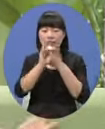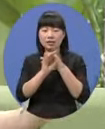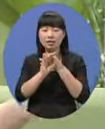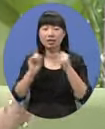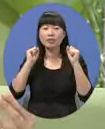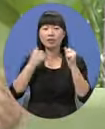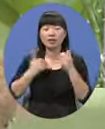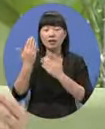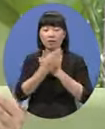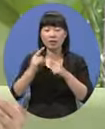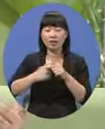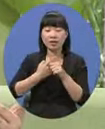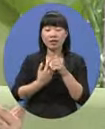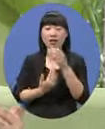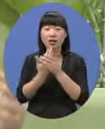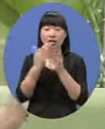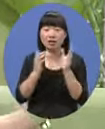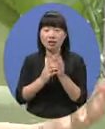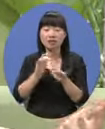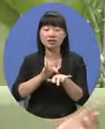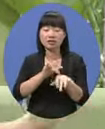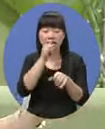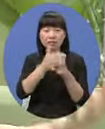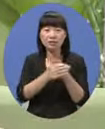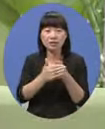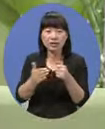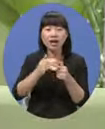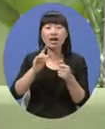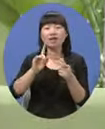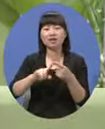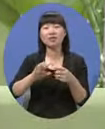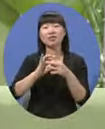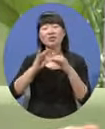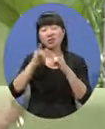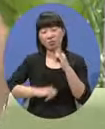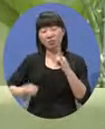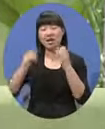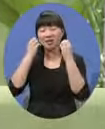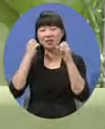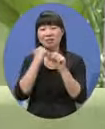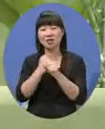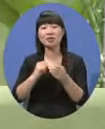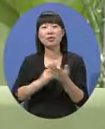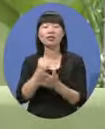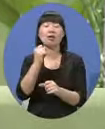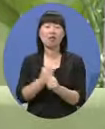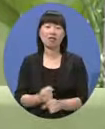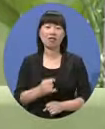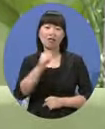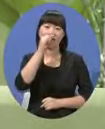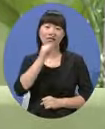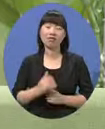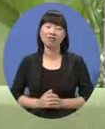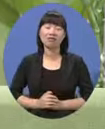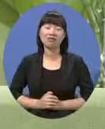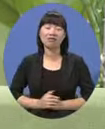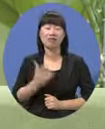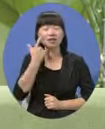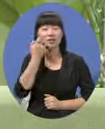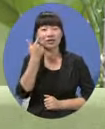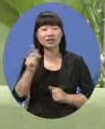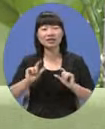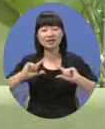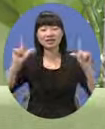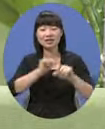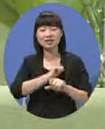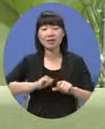운동이 내 몸에 배어서 습관처럼 될 수 있고 그 습관이 또 역사를 만들 수 있고 운명을 만들 수 있고 아 66일은 좀